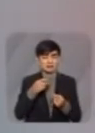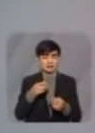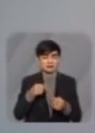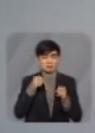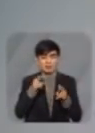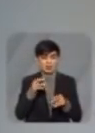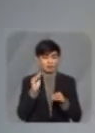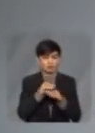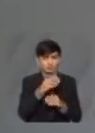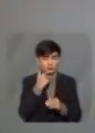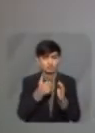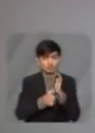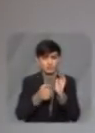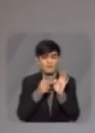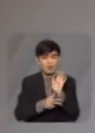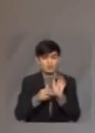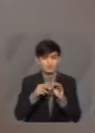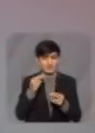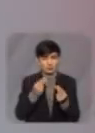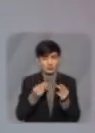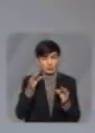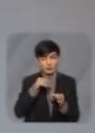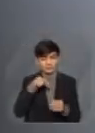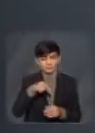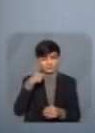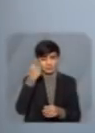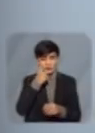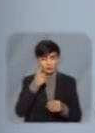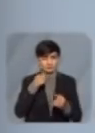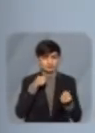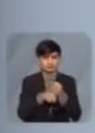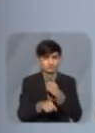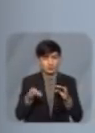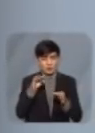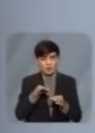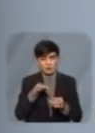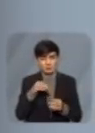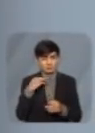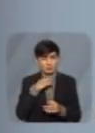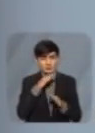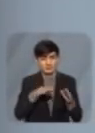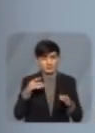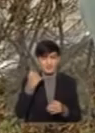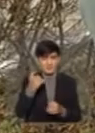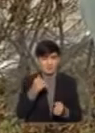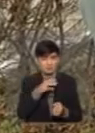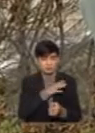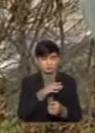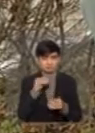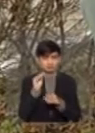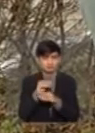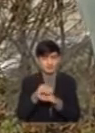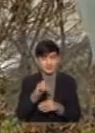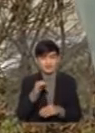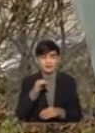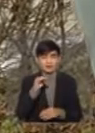680 ойыншықтың әрқайсысы біздің елдегі тек осы жылғы сексуалдық зорлықтың құрбаны болған балалардың санын меңзеп тұр. Қыздар